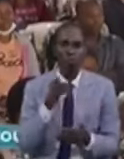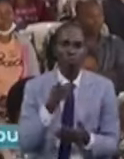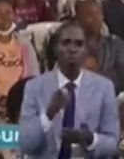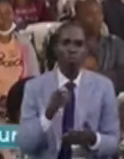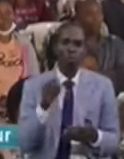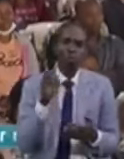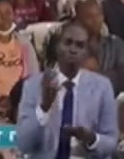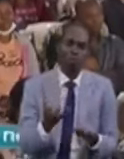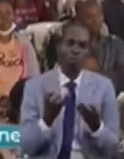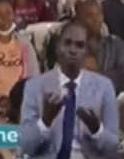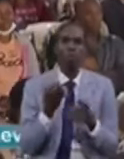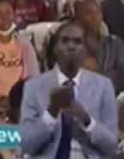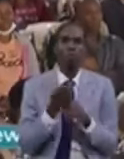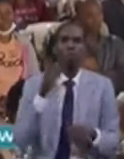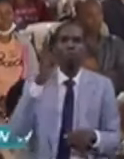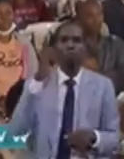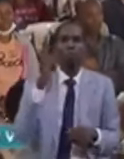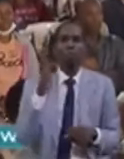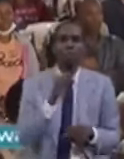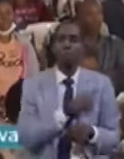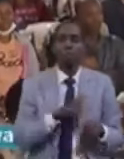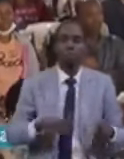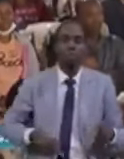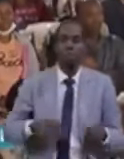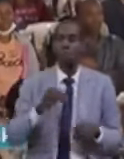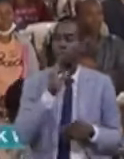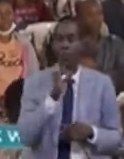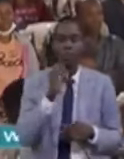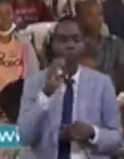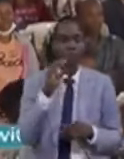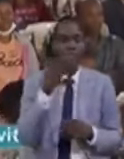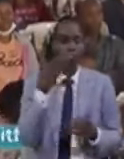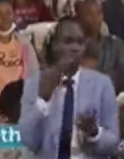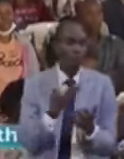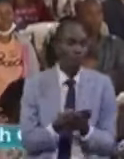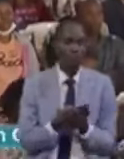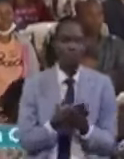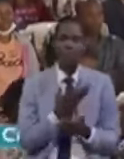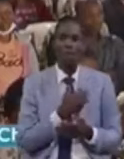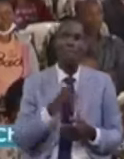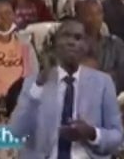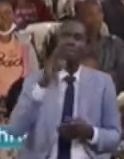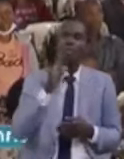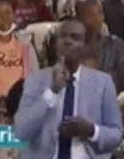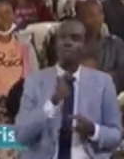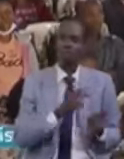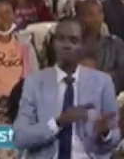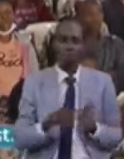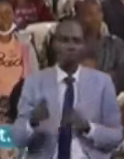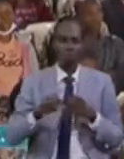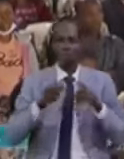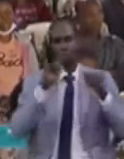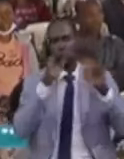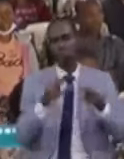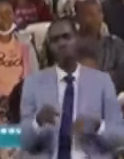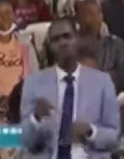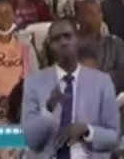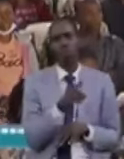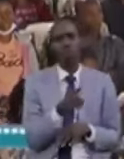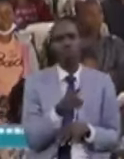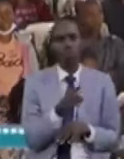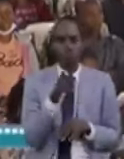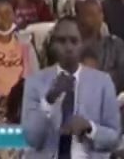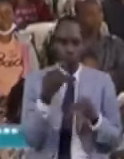bon tel que vous êtes venus croyez il va pas vous libérer tel que vous êtes arrivés alors